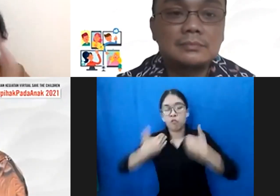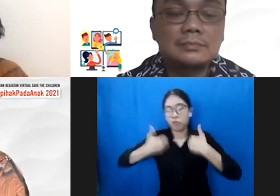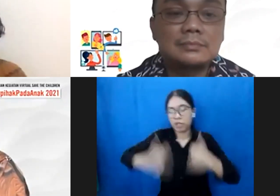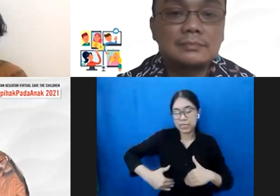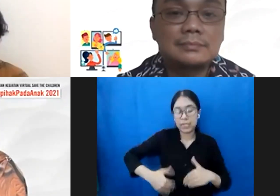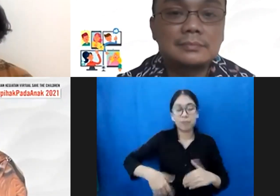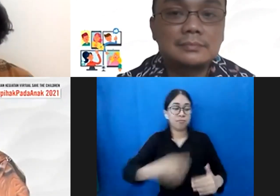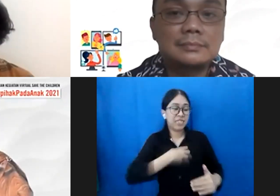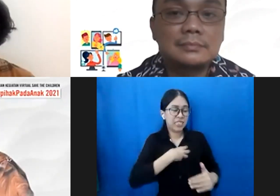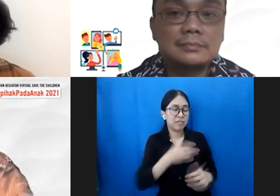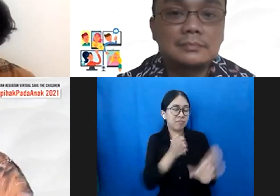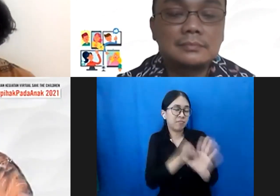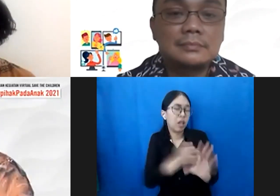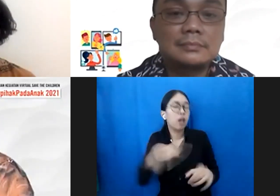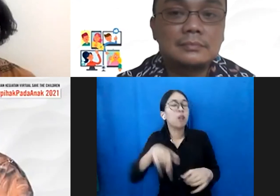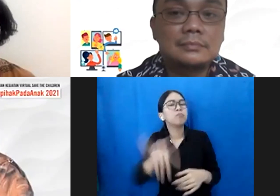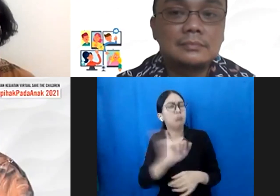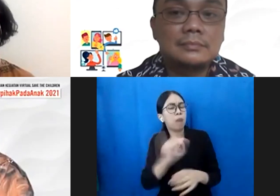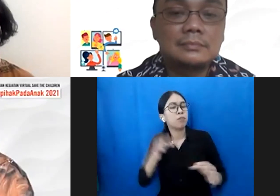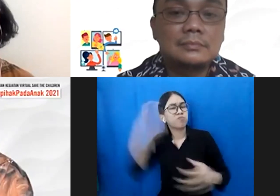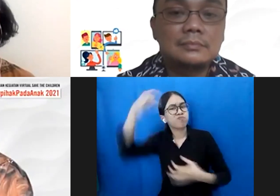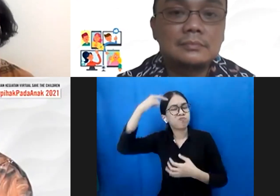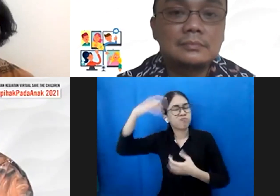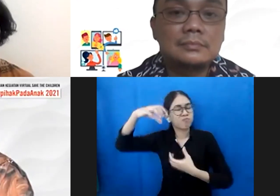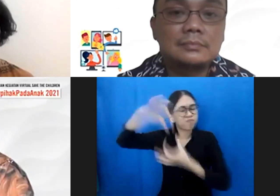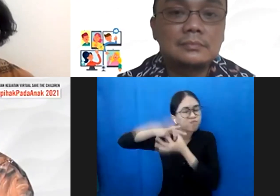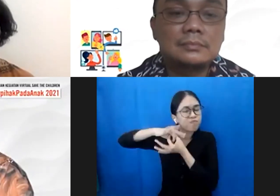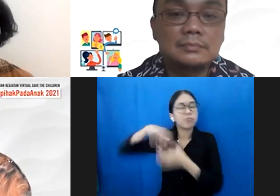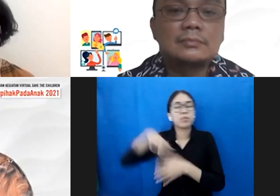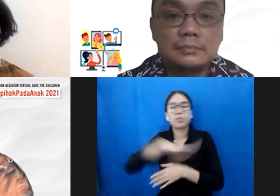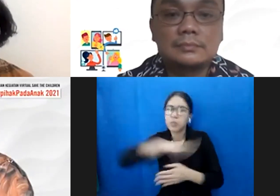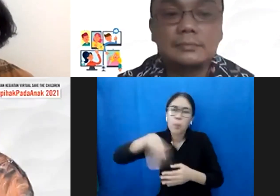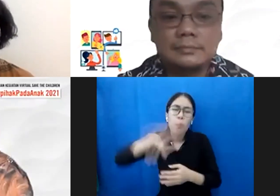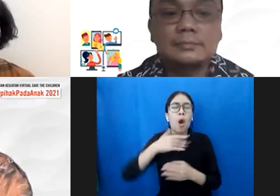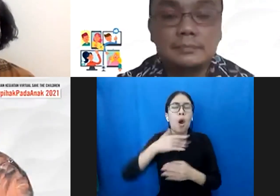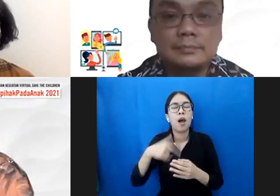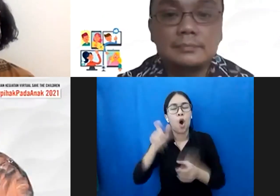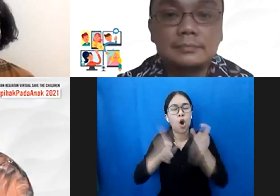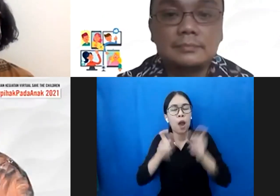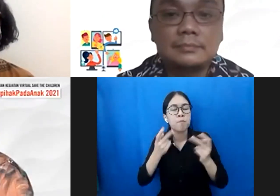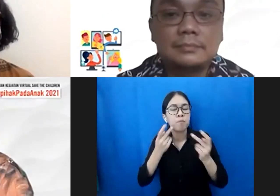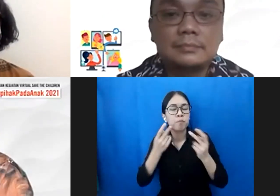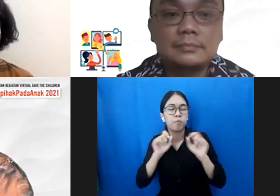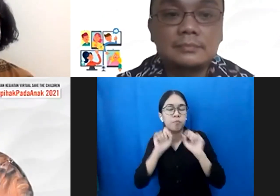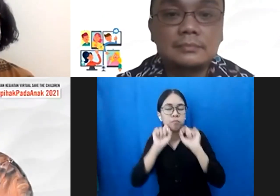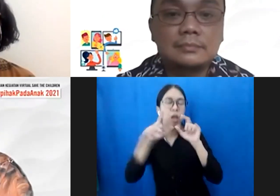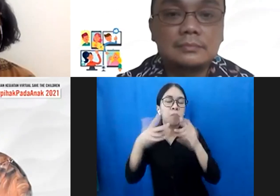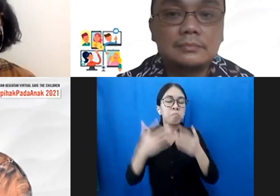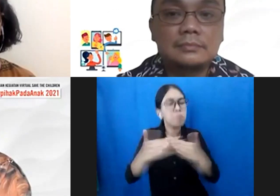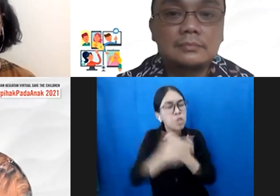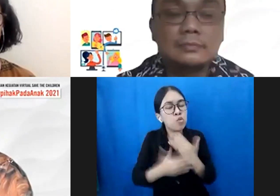berkaitan dan saling mempengaruhi, dan itu urusan semua orang, perlu kepedulian semua orang, dan dia